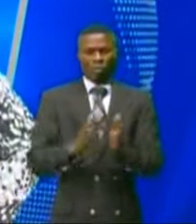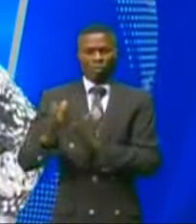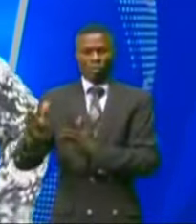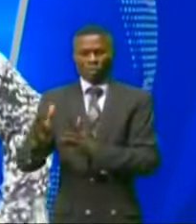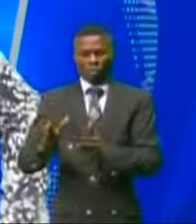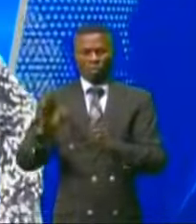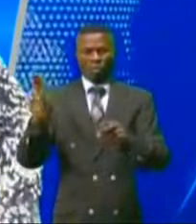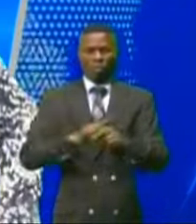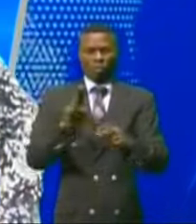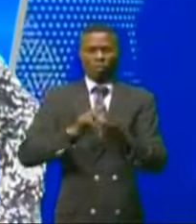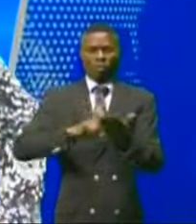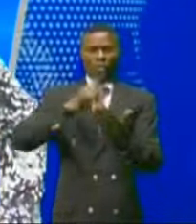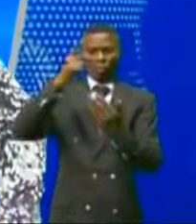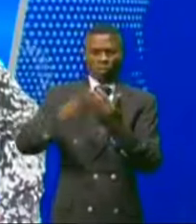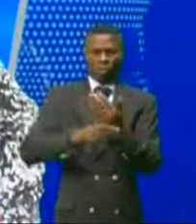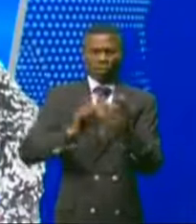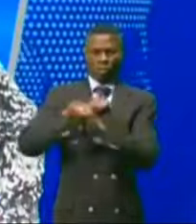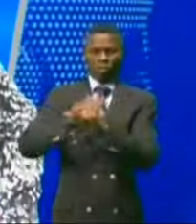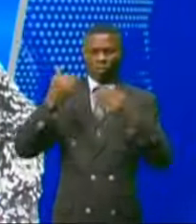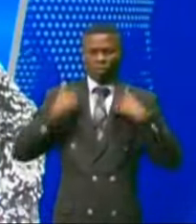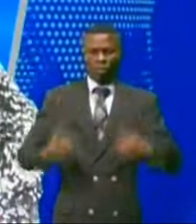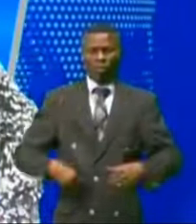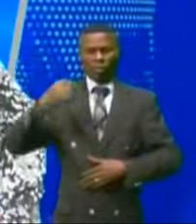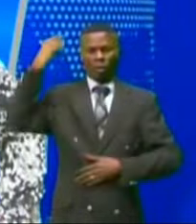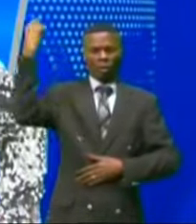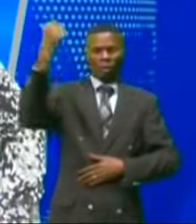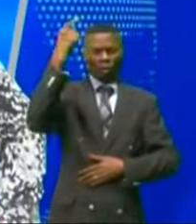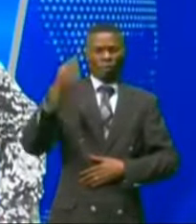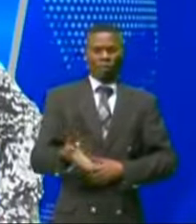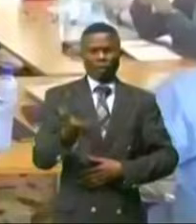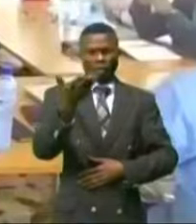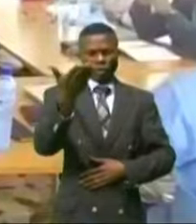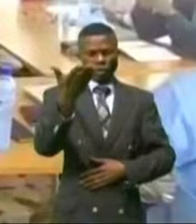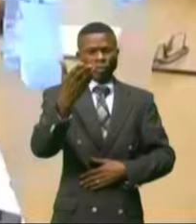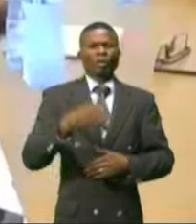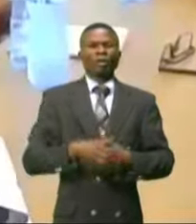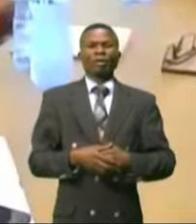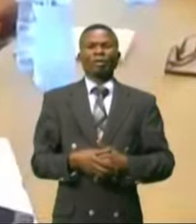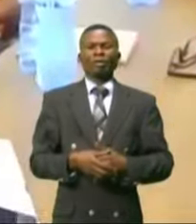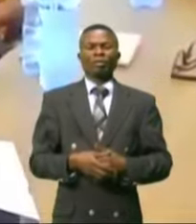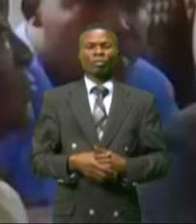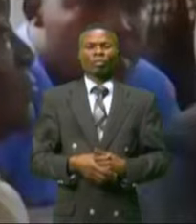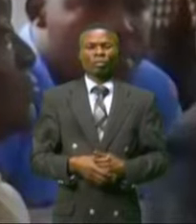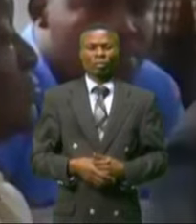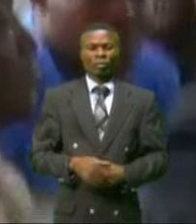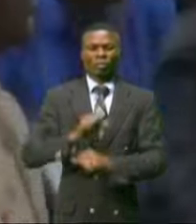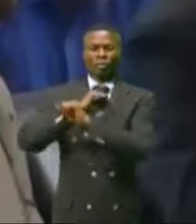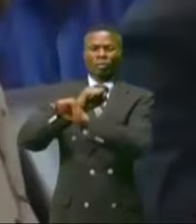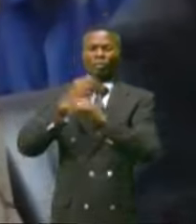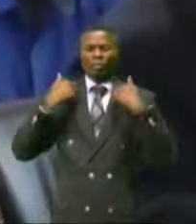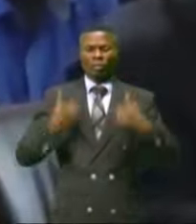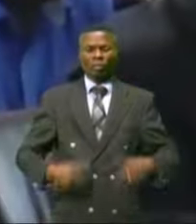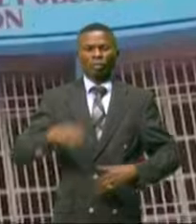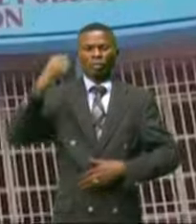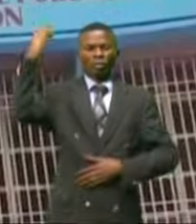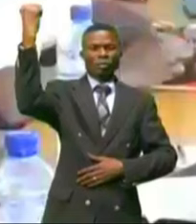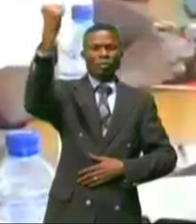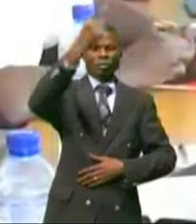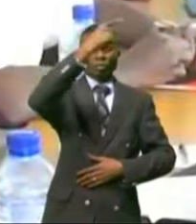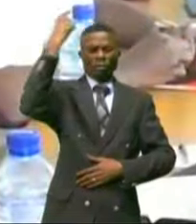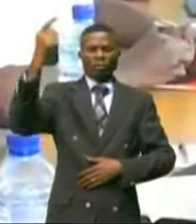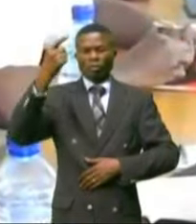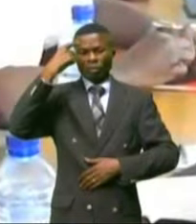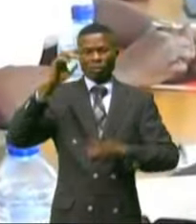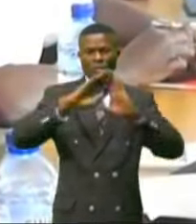mise en œuvre du programme de couverture santé universelle. Regardez. Parler de la couverture santé universelle pour